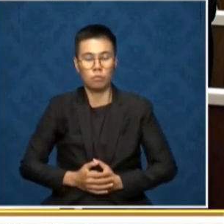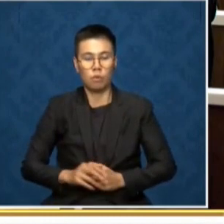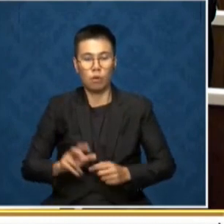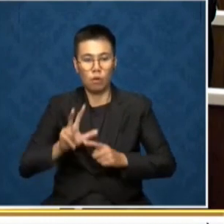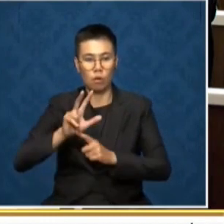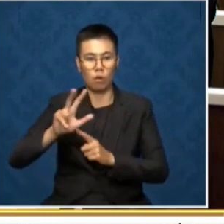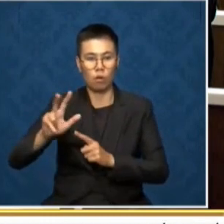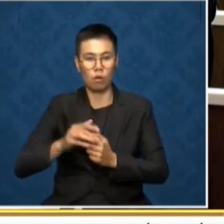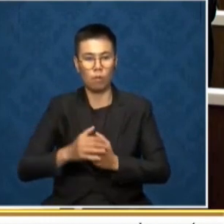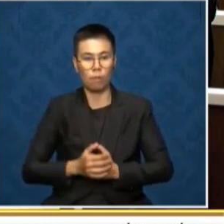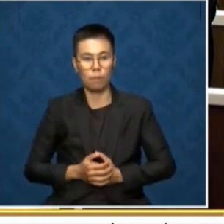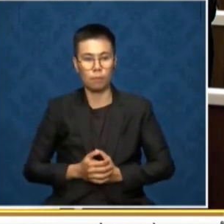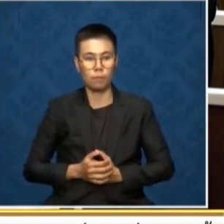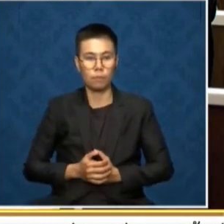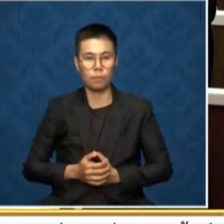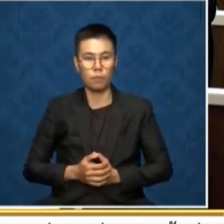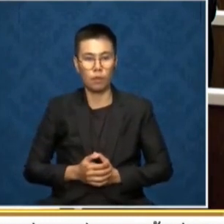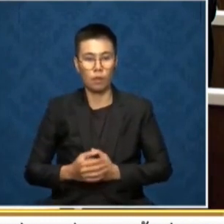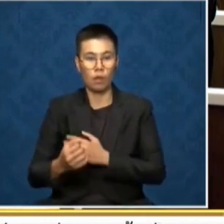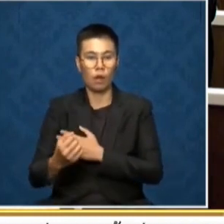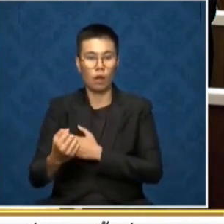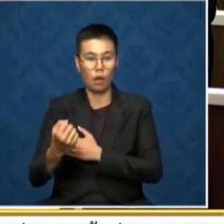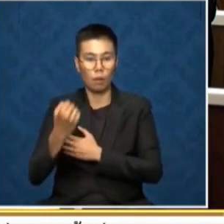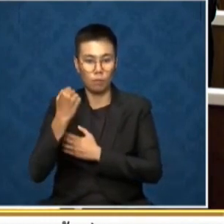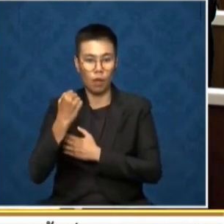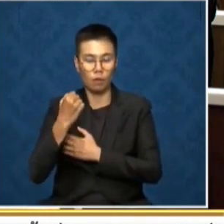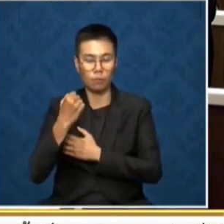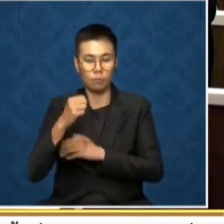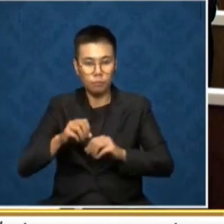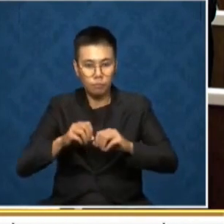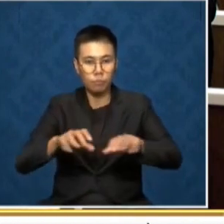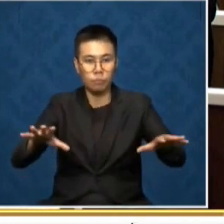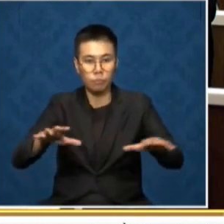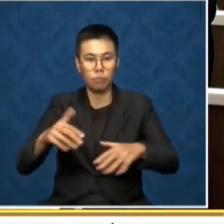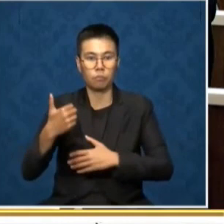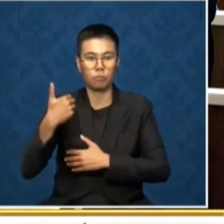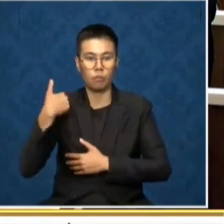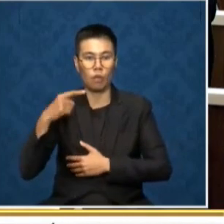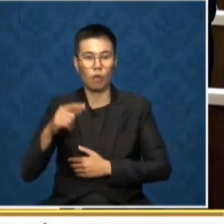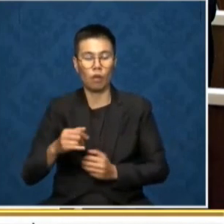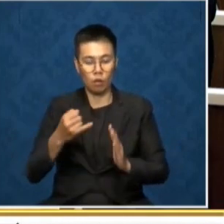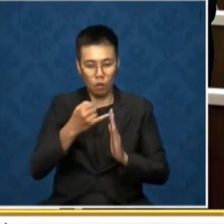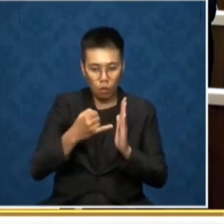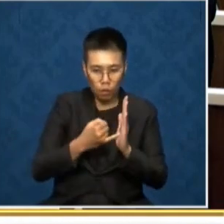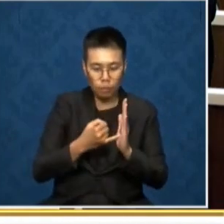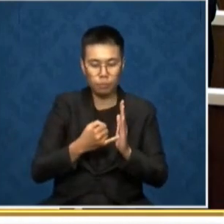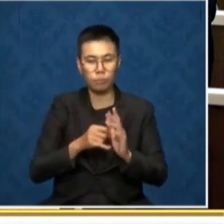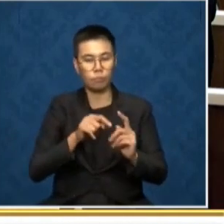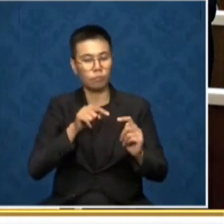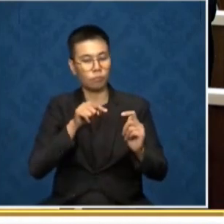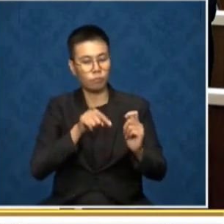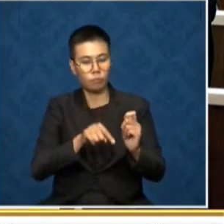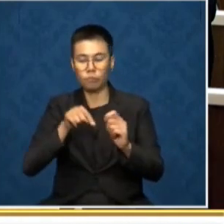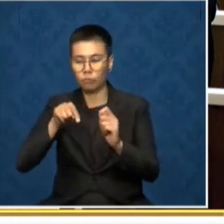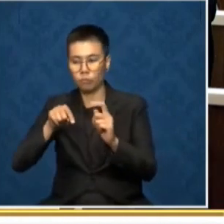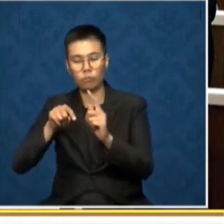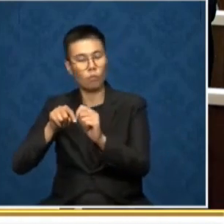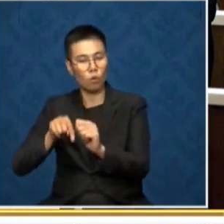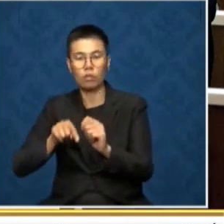3เรื่องการกระจายอำนาจให้ท้องถิ่นมีบทบาทมากขึ้นซึ่งเรื่องการกระจายอำ